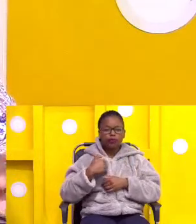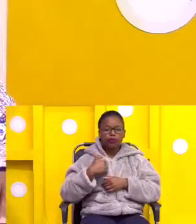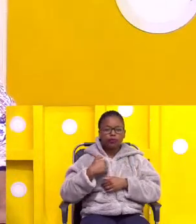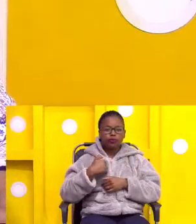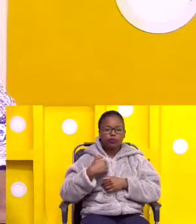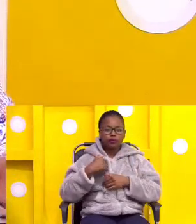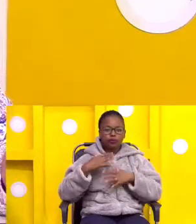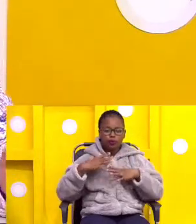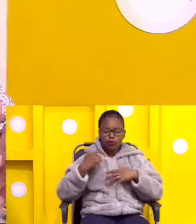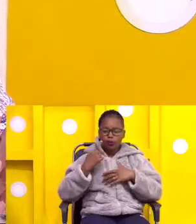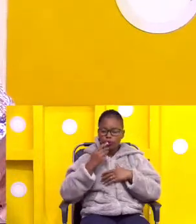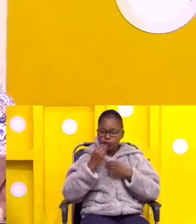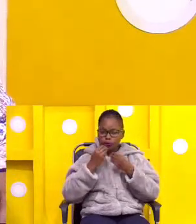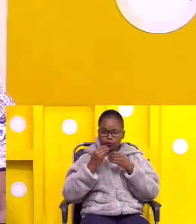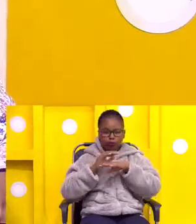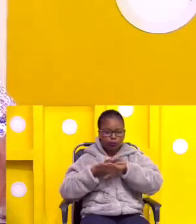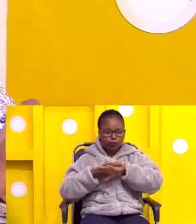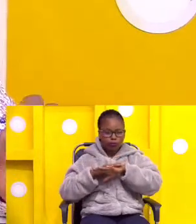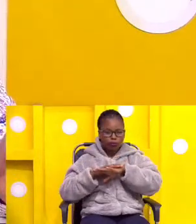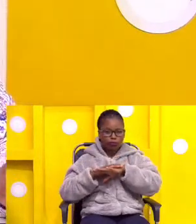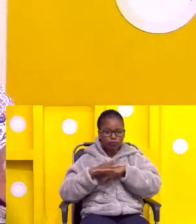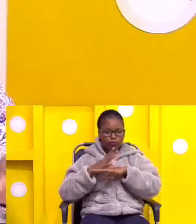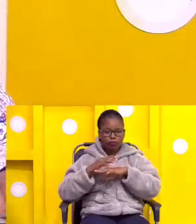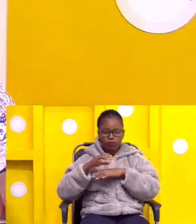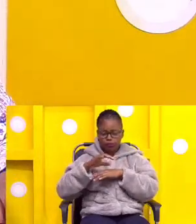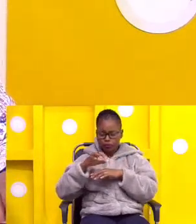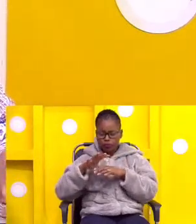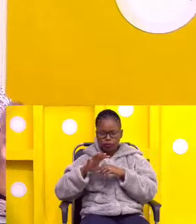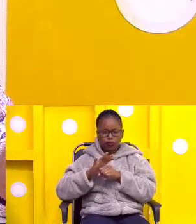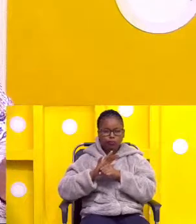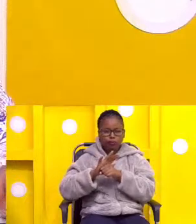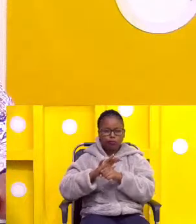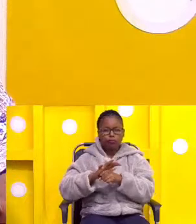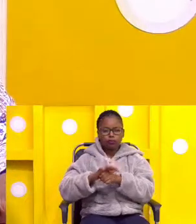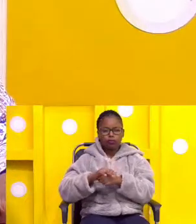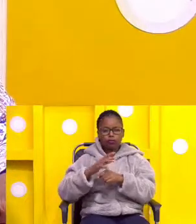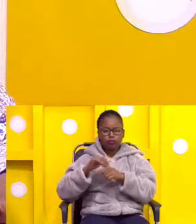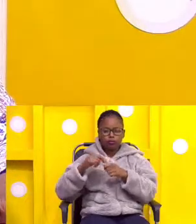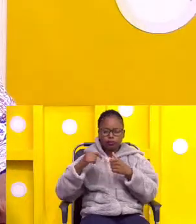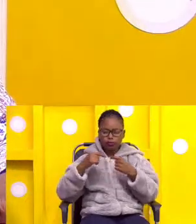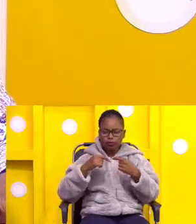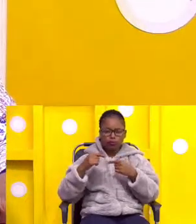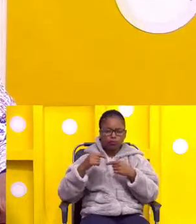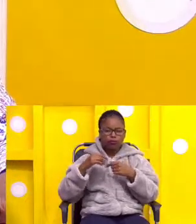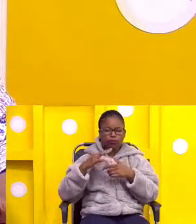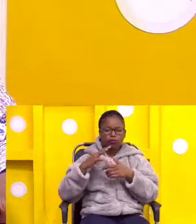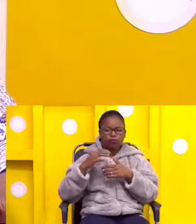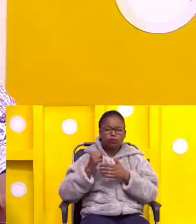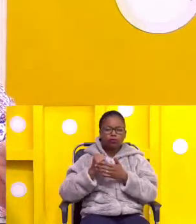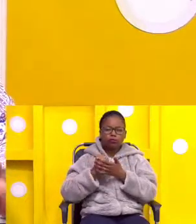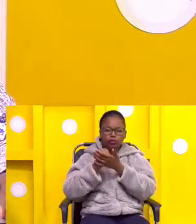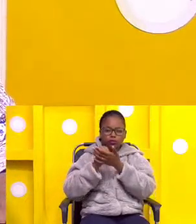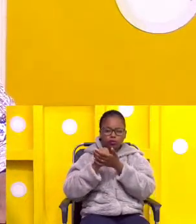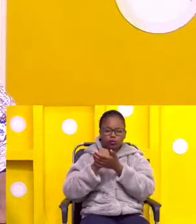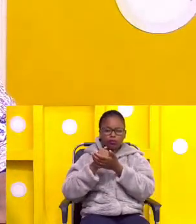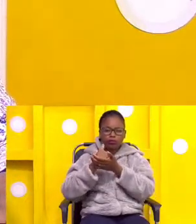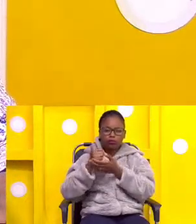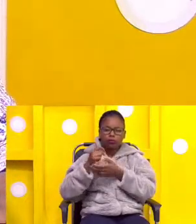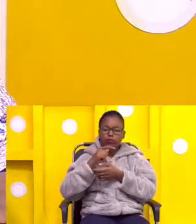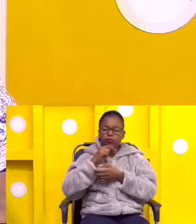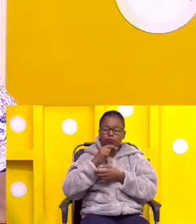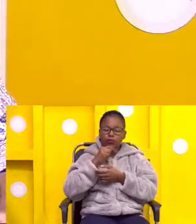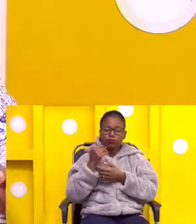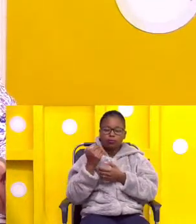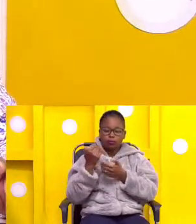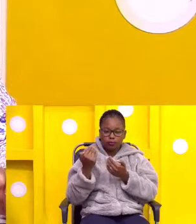marĩaga wega, arĩa manyuaga wega, arĩa mamanyũrũragia, arĩa mamathinĩkanagia, no mateithirio ni ciana cia muthuri